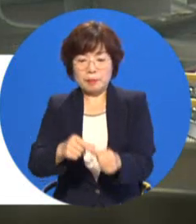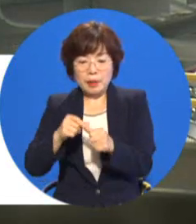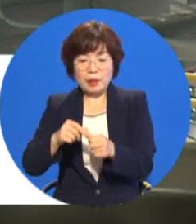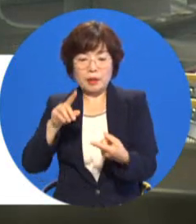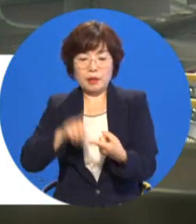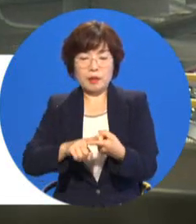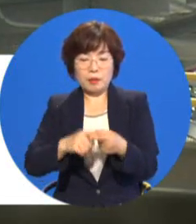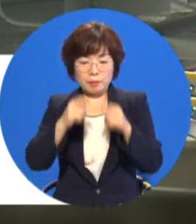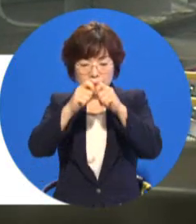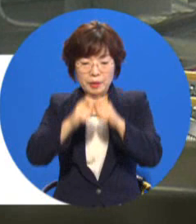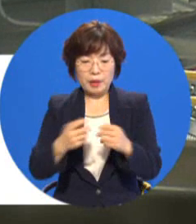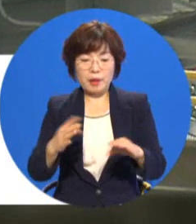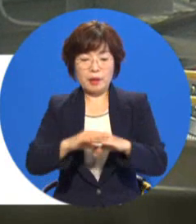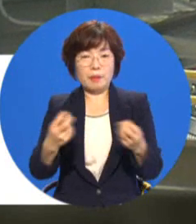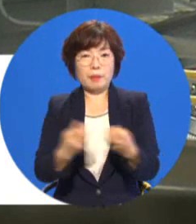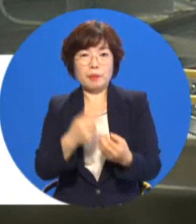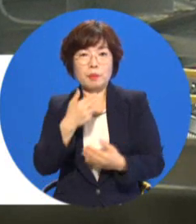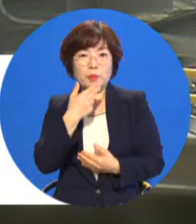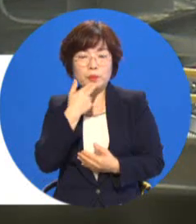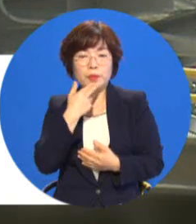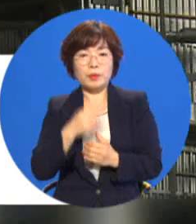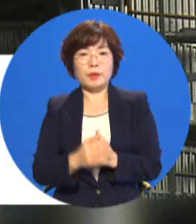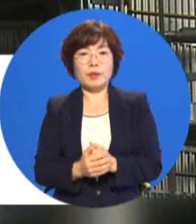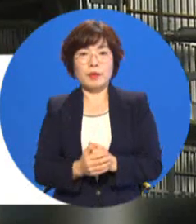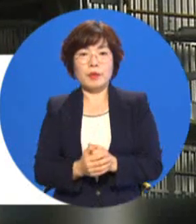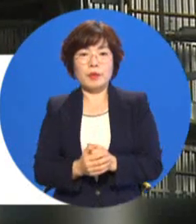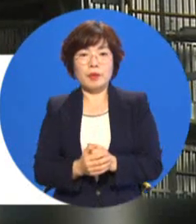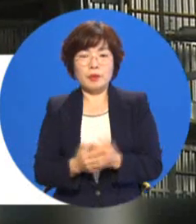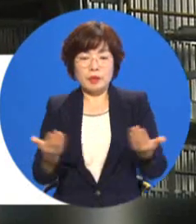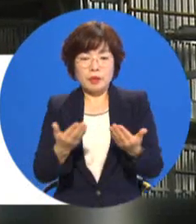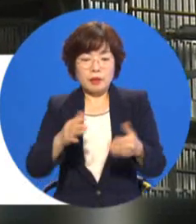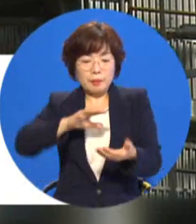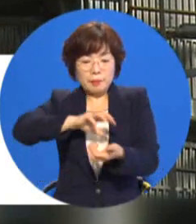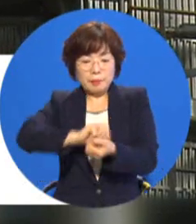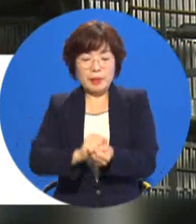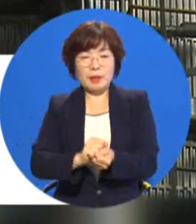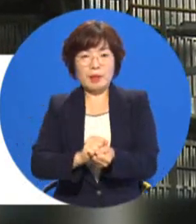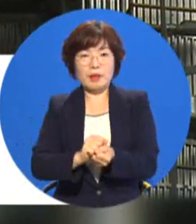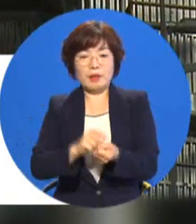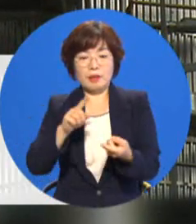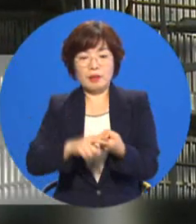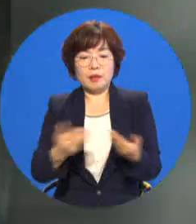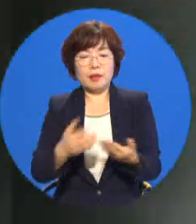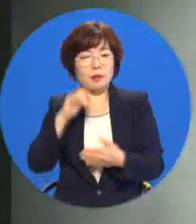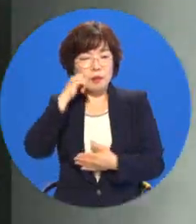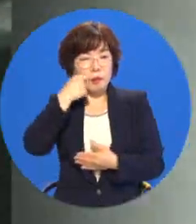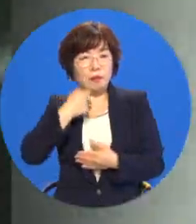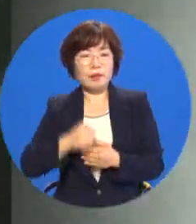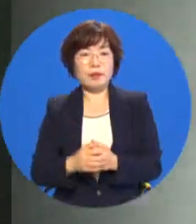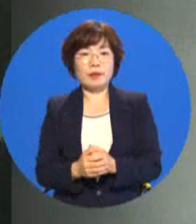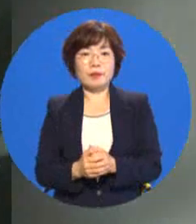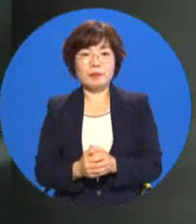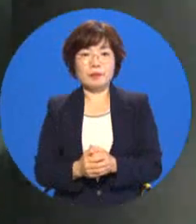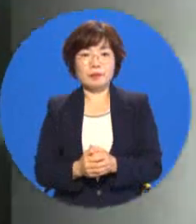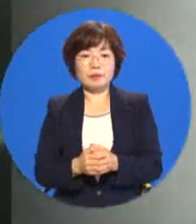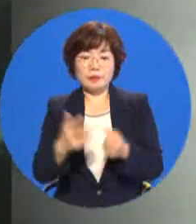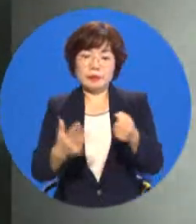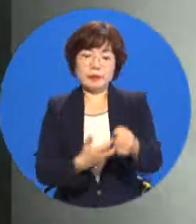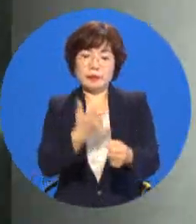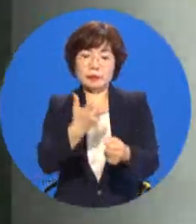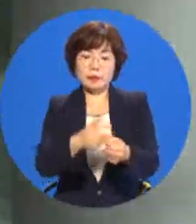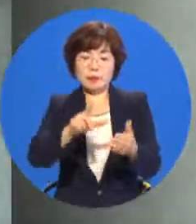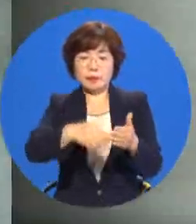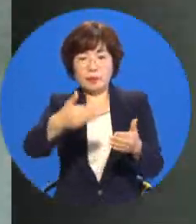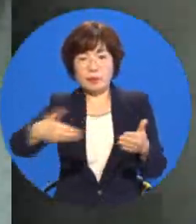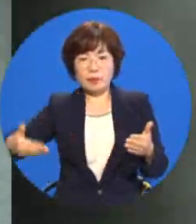대한 구체적인 해결안이 없는 것으로 알고 있습니다. 작업의 강도만 높아지고 있는 실정입니다. 70주기가 지난